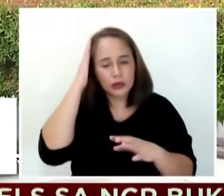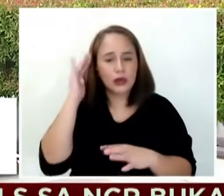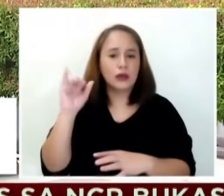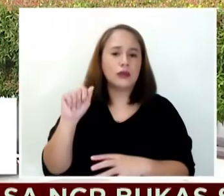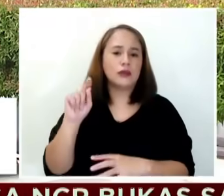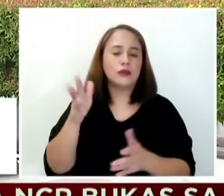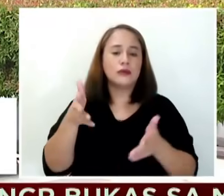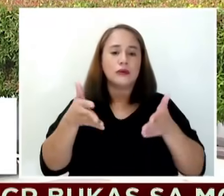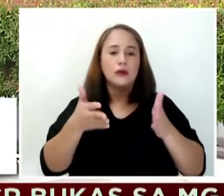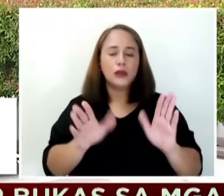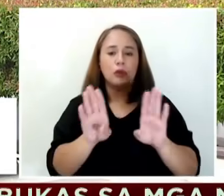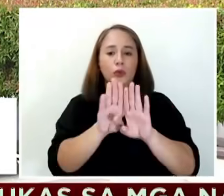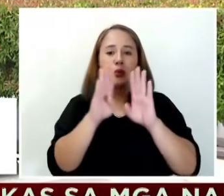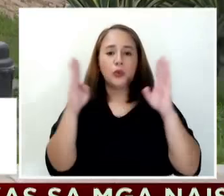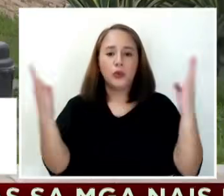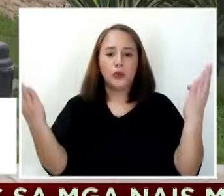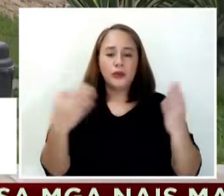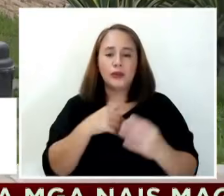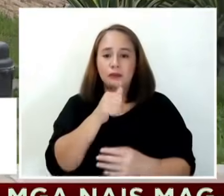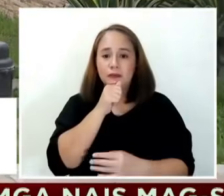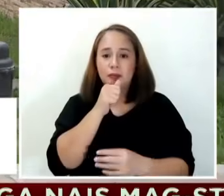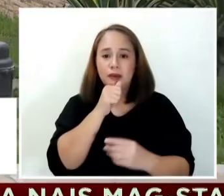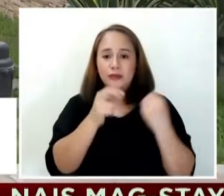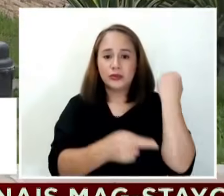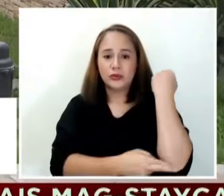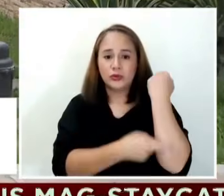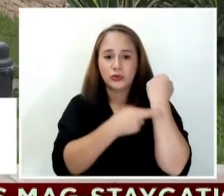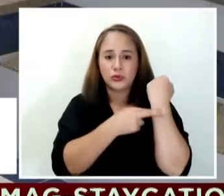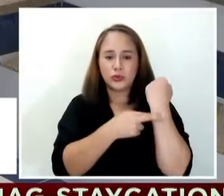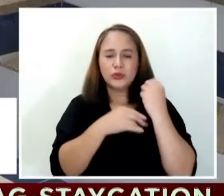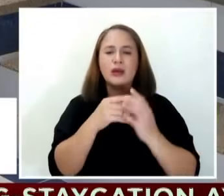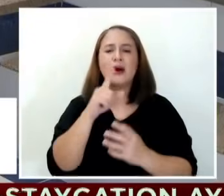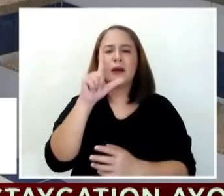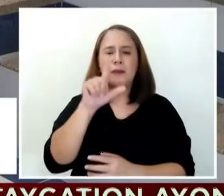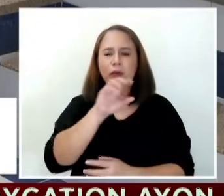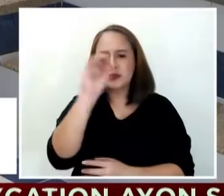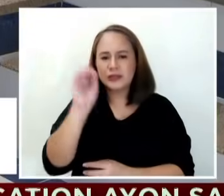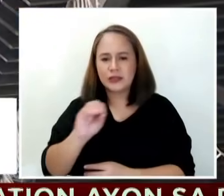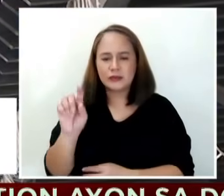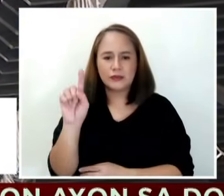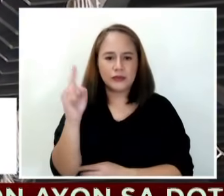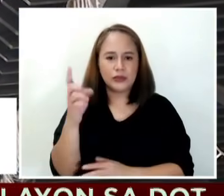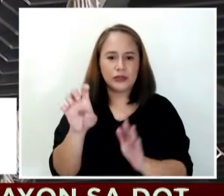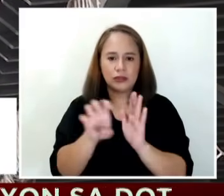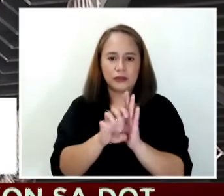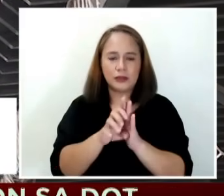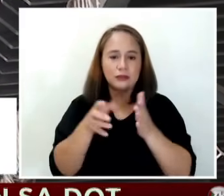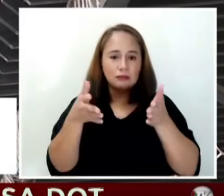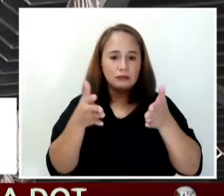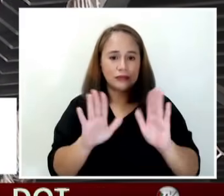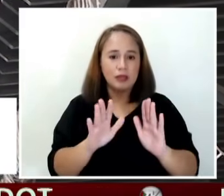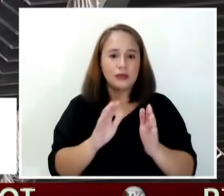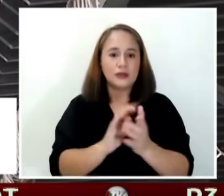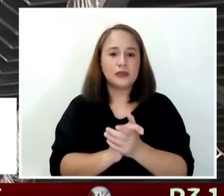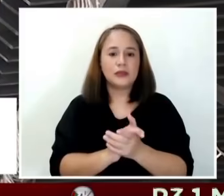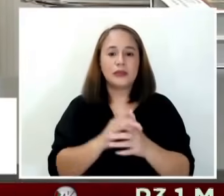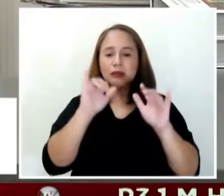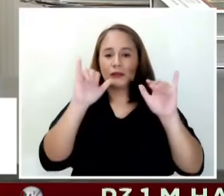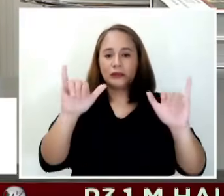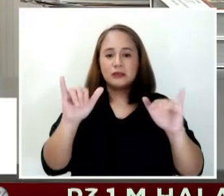payagan silang magbukas na ng mga private resort kahit ilang porsyento lamang gaya ng pagpayag sa mga staycation sa mga